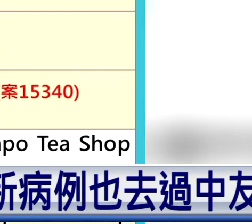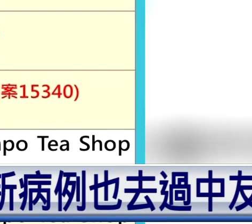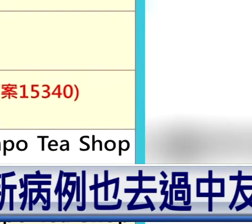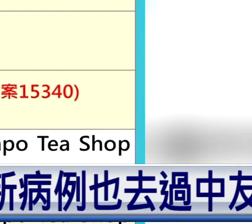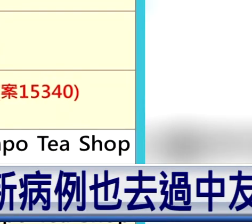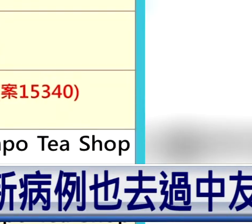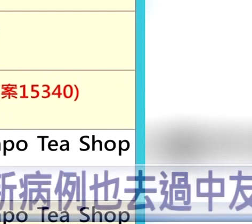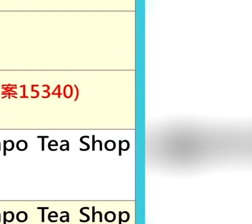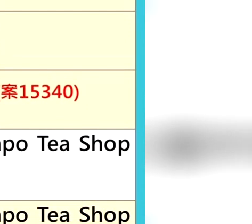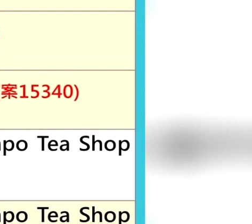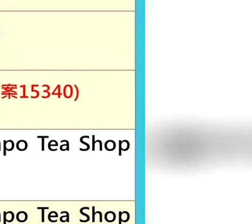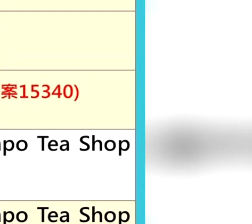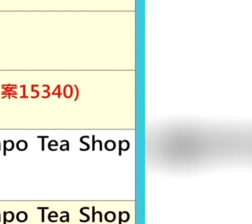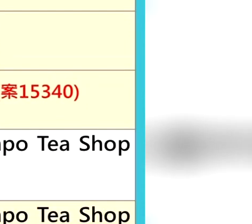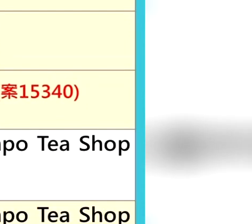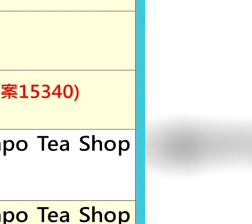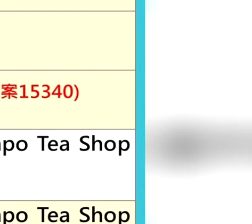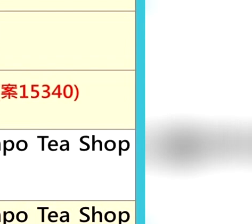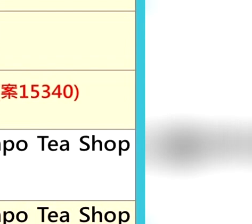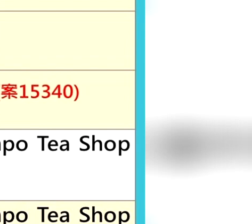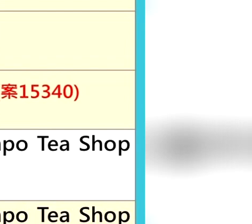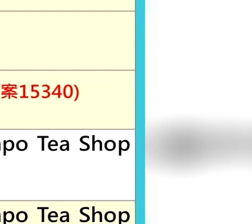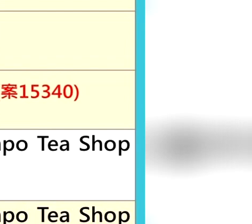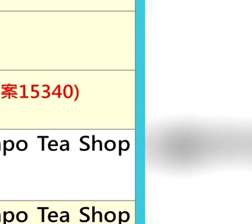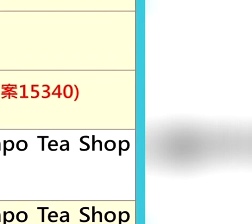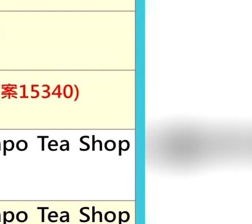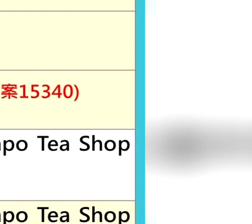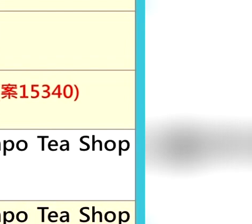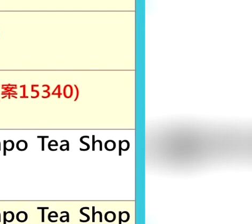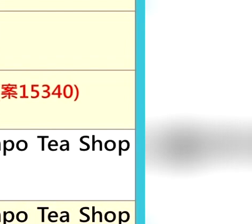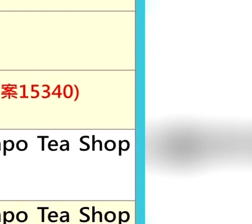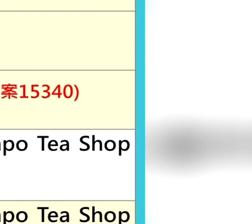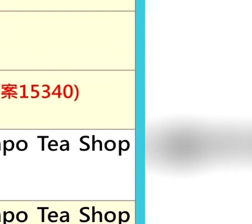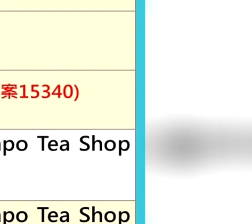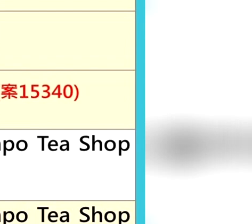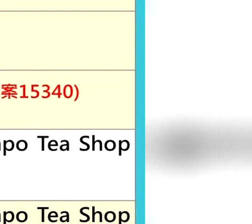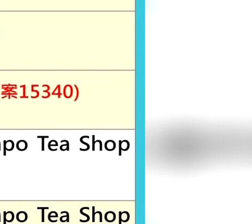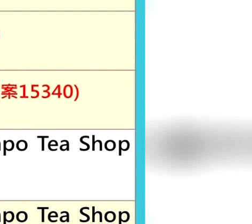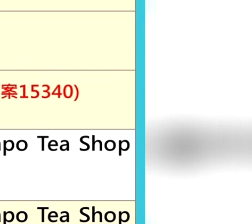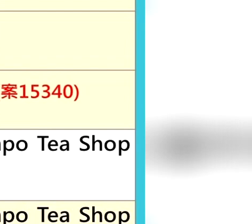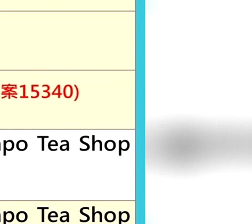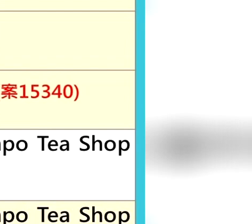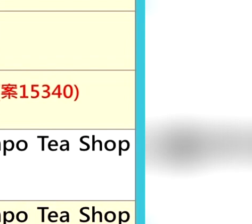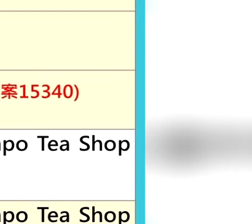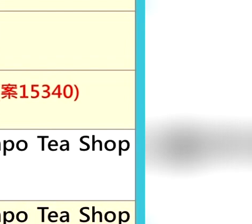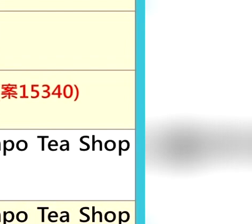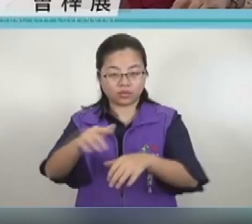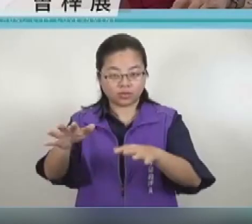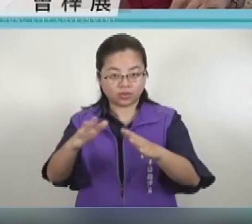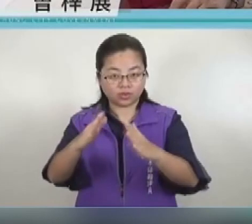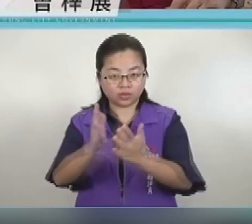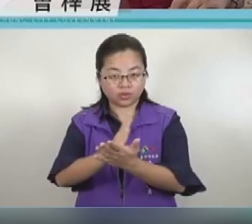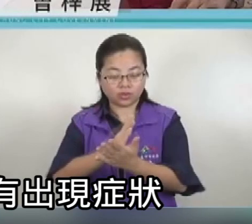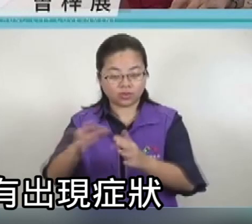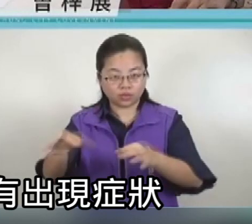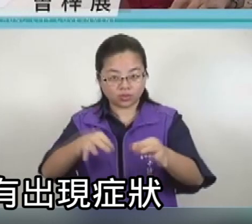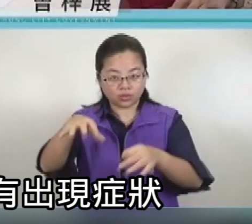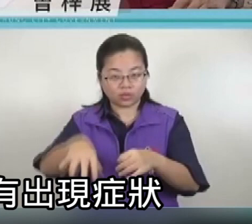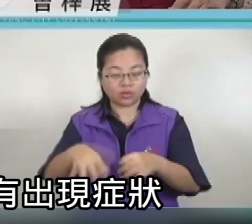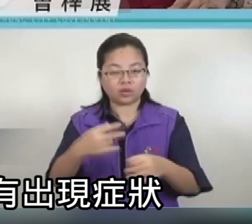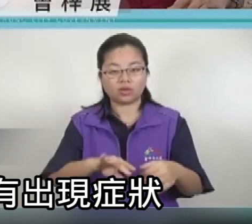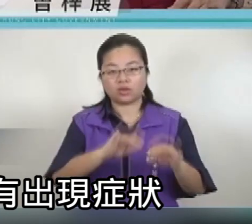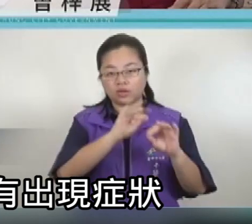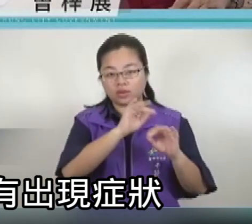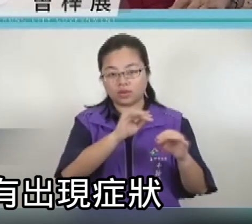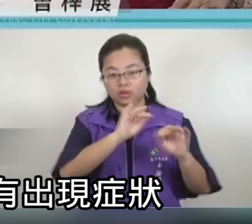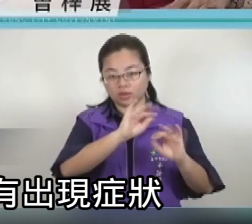员工，7月7日报告中友百货踅街，百货业者对初十停业两天来进行环境的消毒。 因为7月8号开始